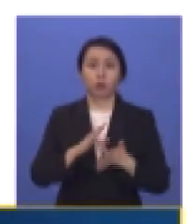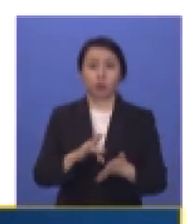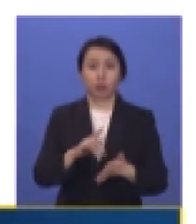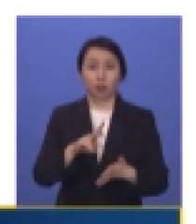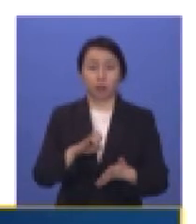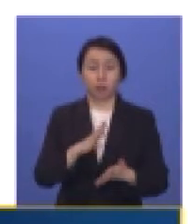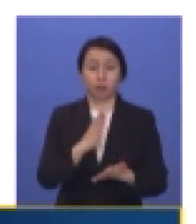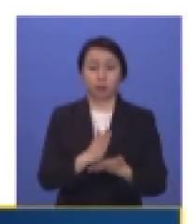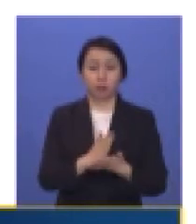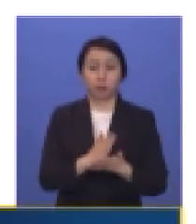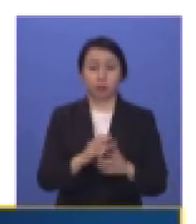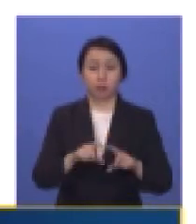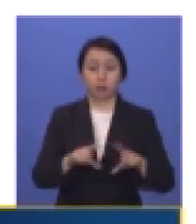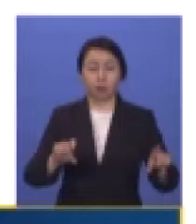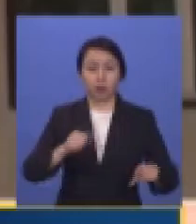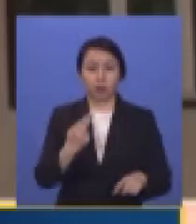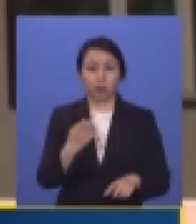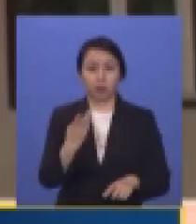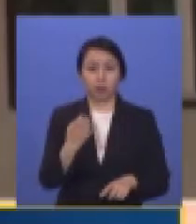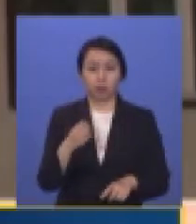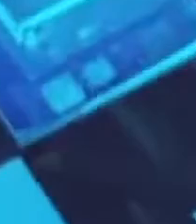кластер и установят барельеф алашардинцам.